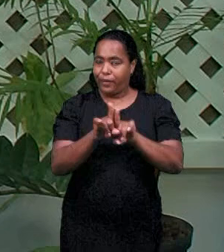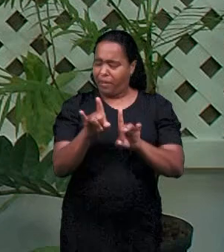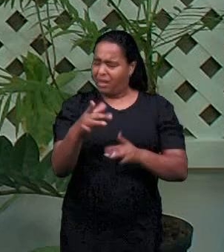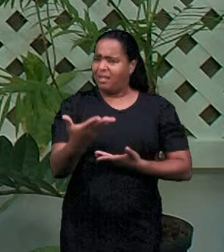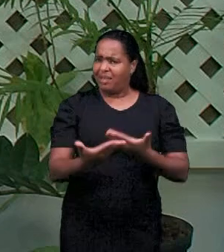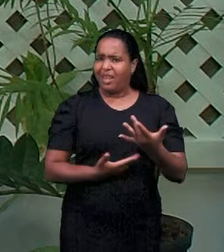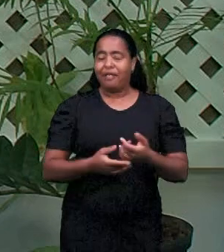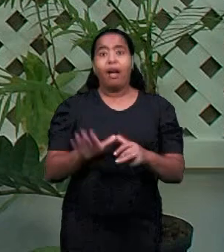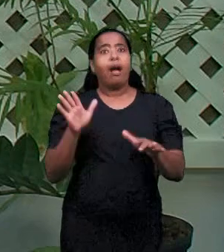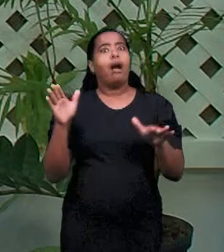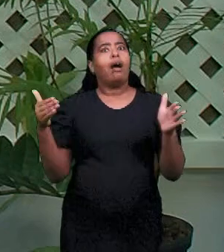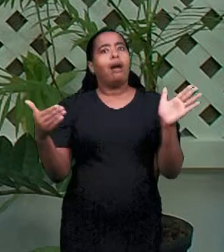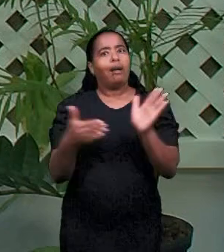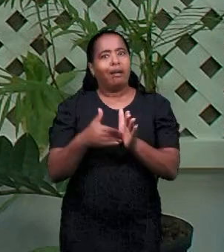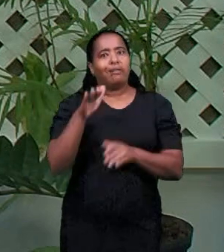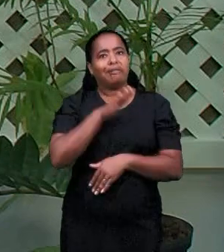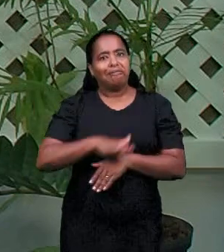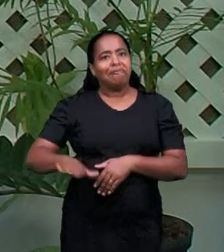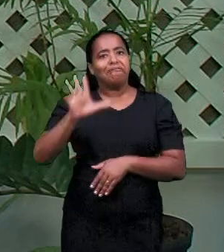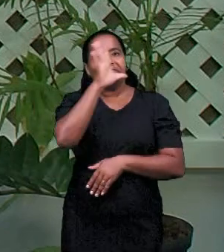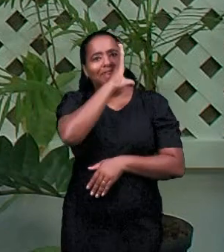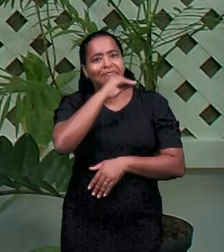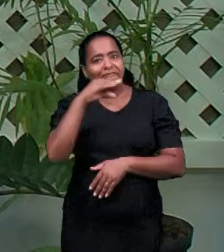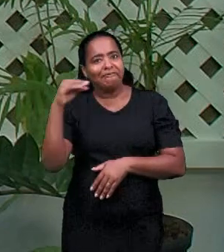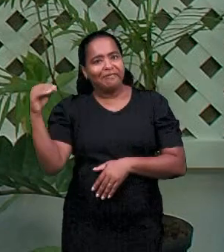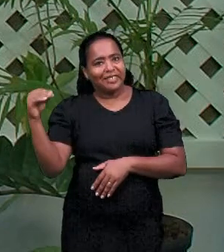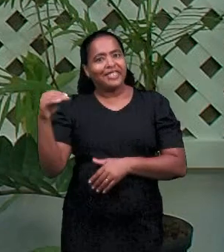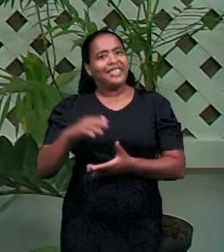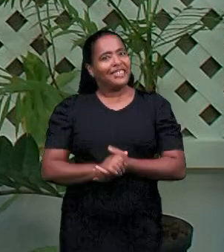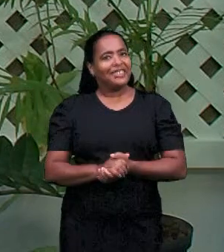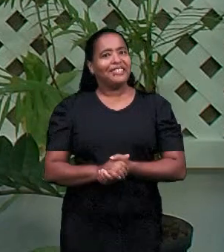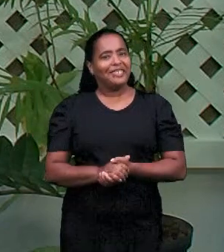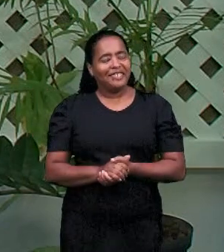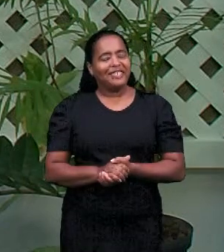des adolescents. De manière extraordinaire,